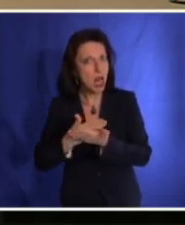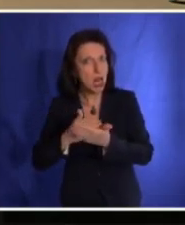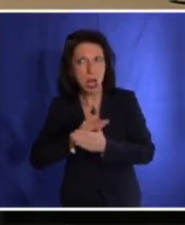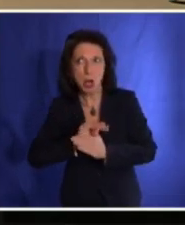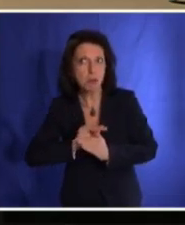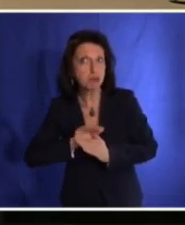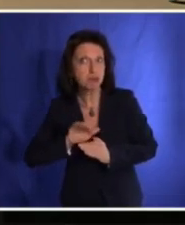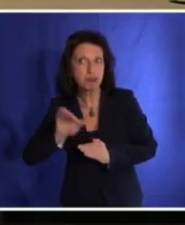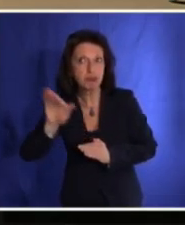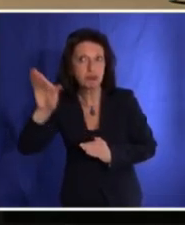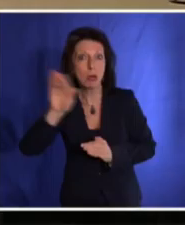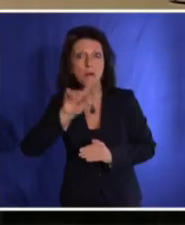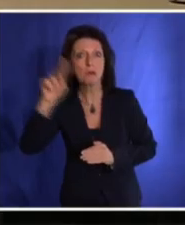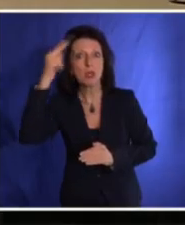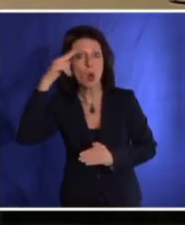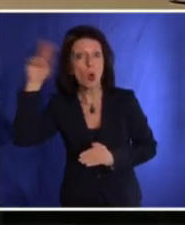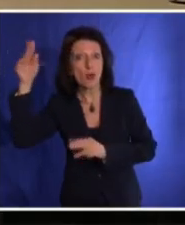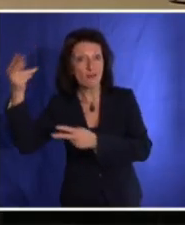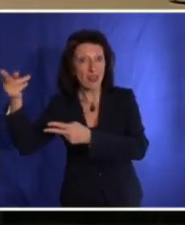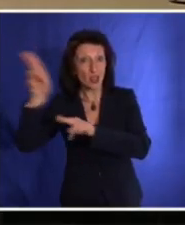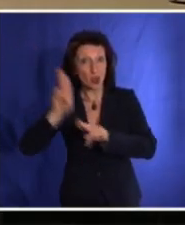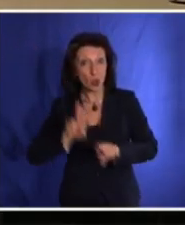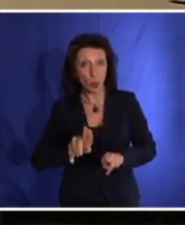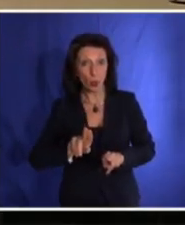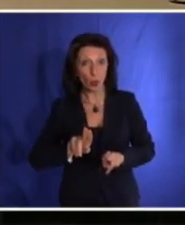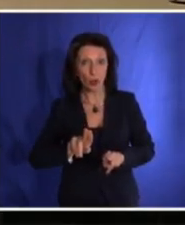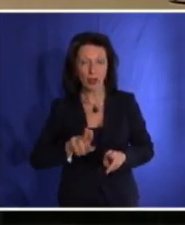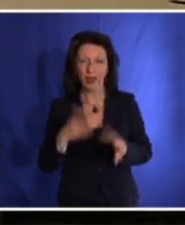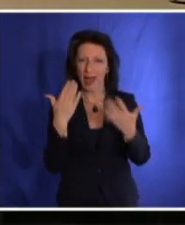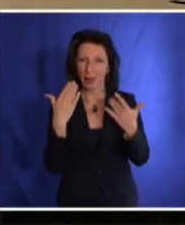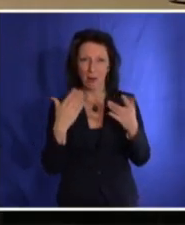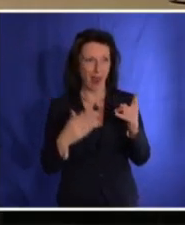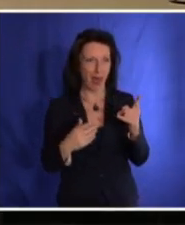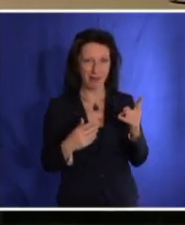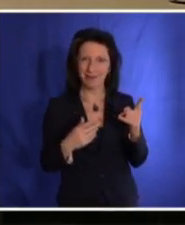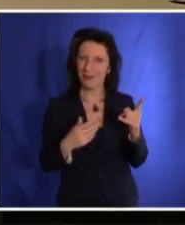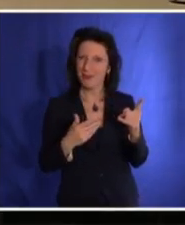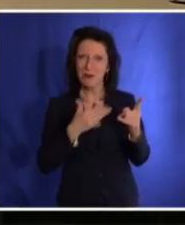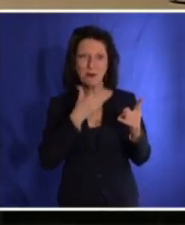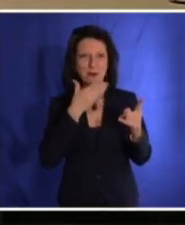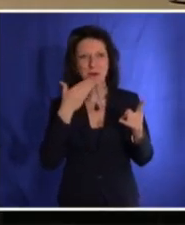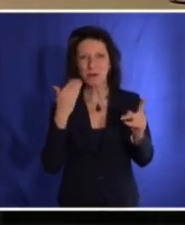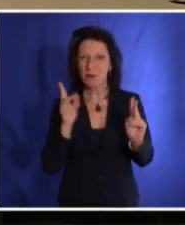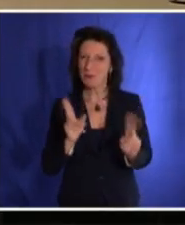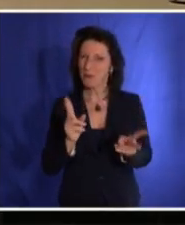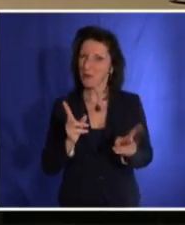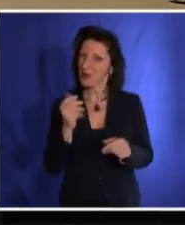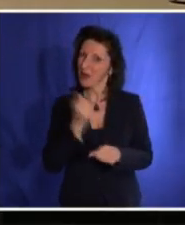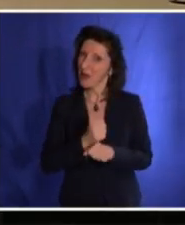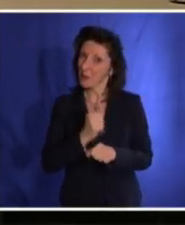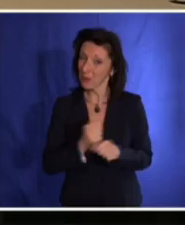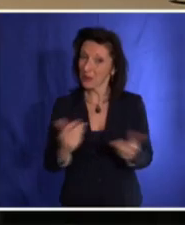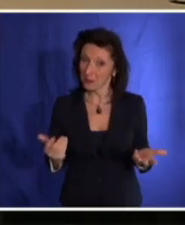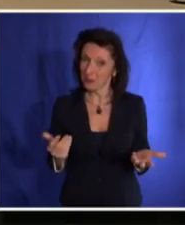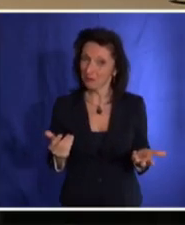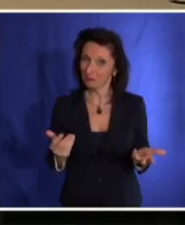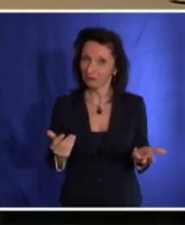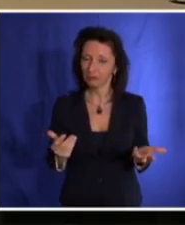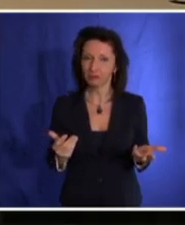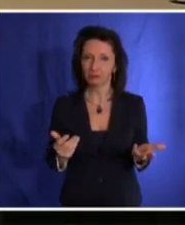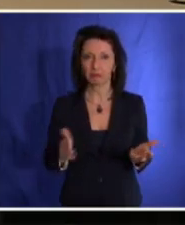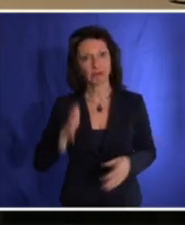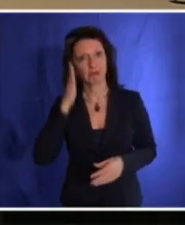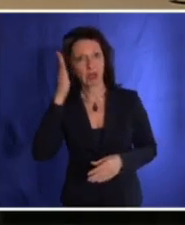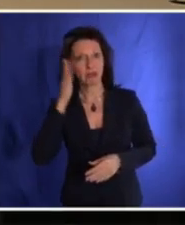Universität. Und wenn sie zurückkommen, finden sie draußen selten adäquate Beschäftigungsmöglichkeiten. Die Berufe, die dann